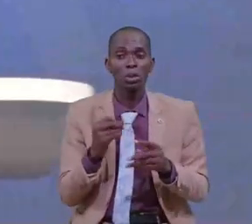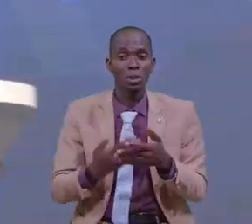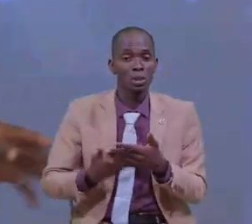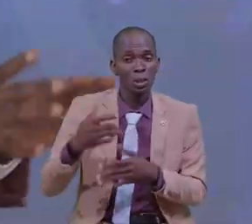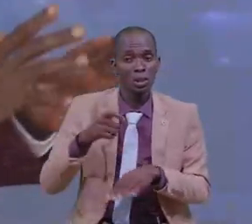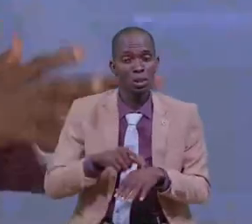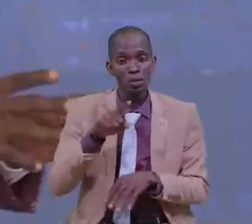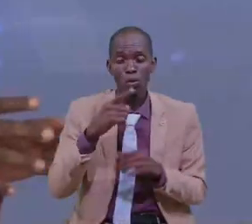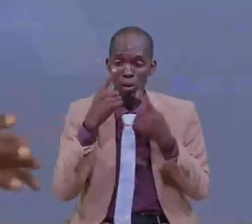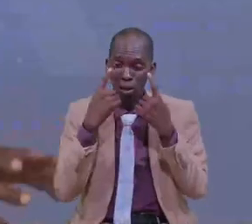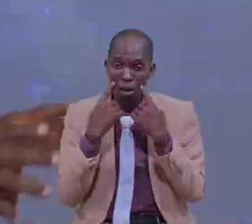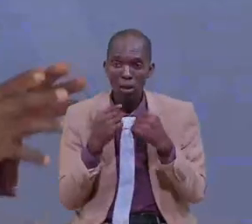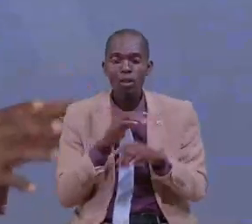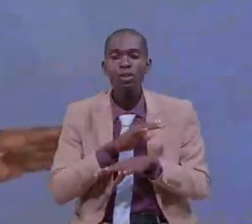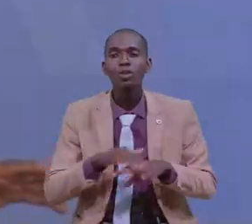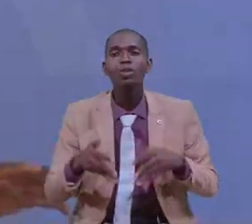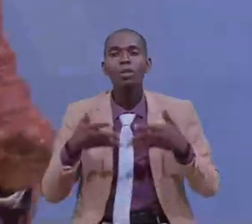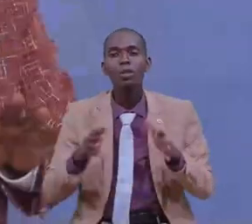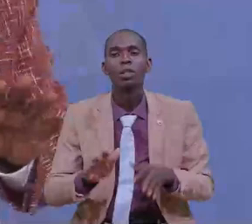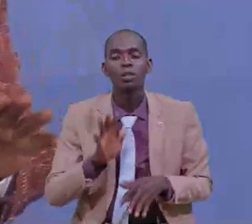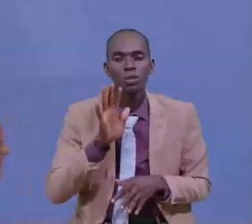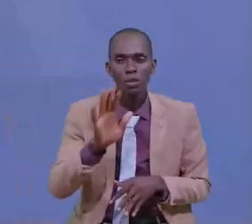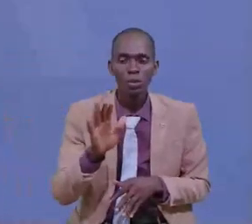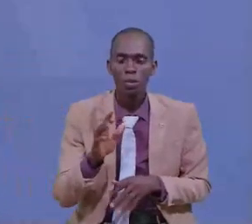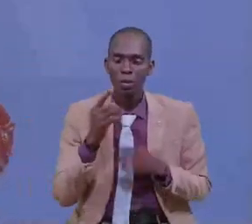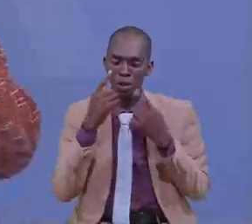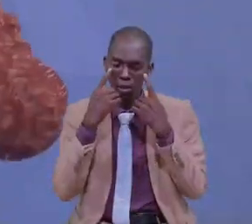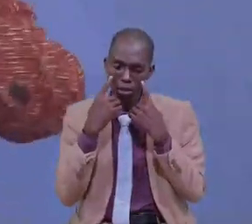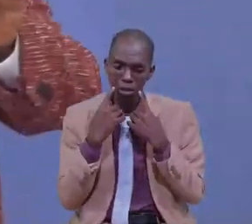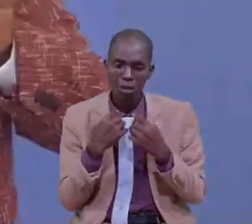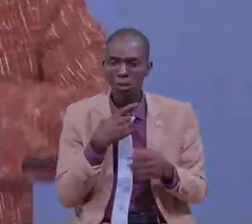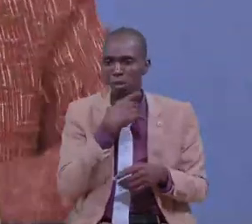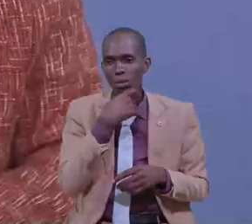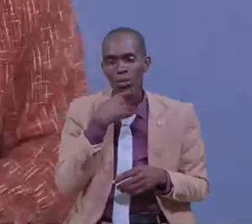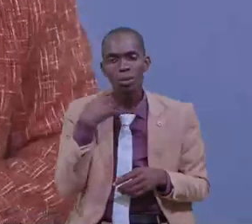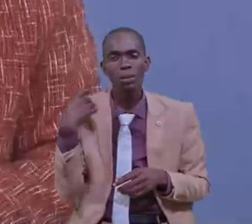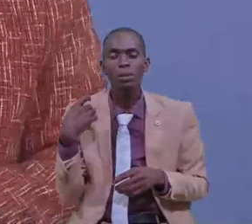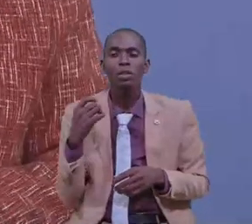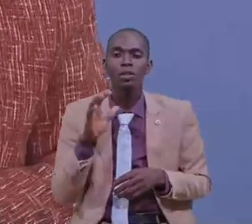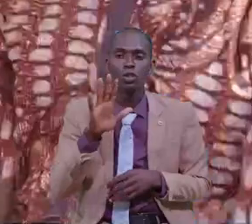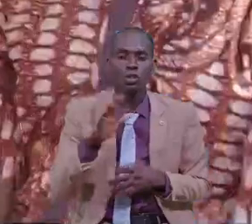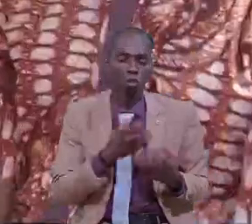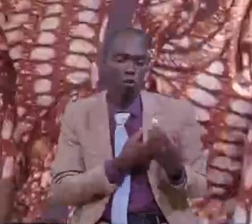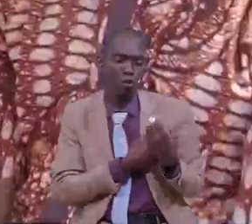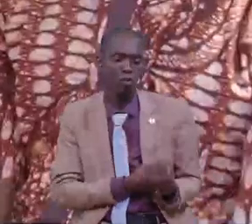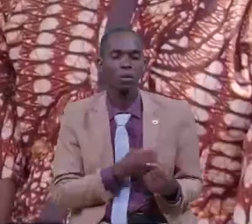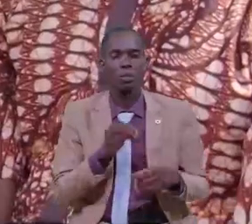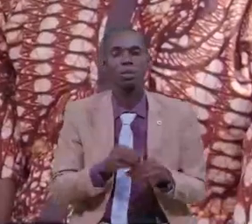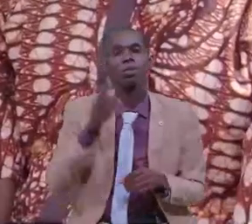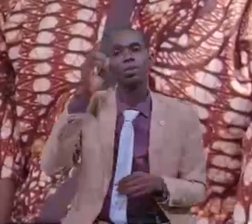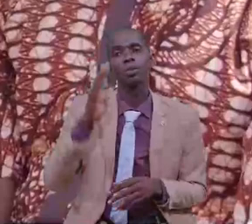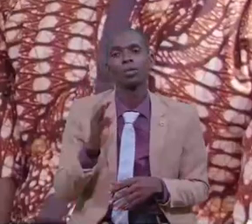fois que tu pleures, ne laisse pas tes larmes effacer ta confiance en